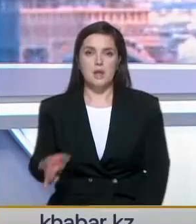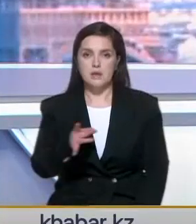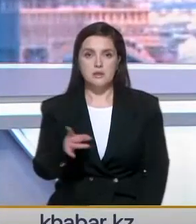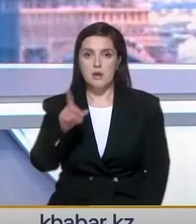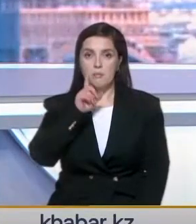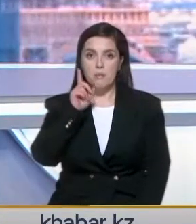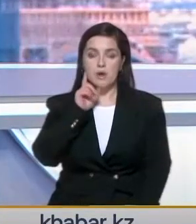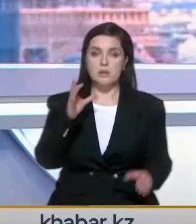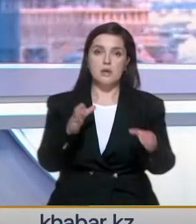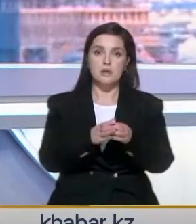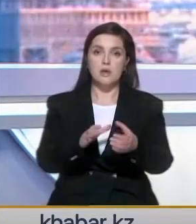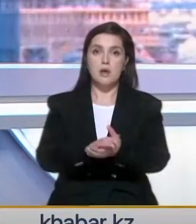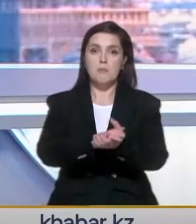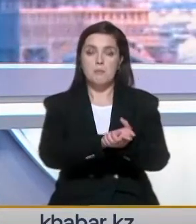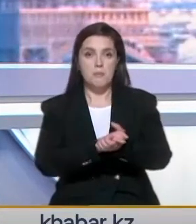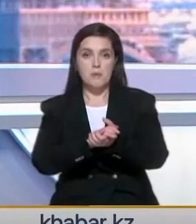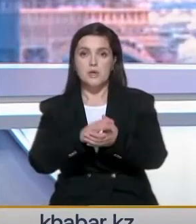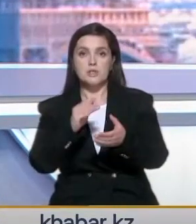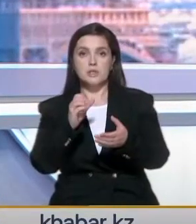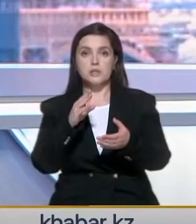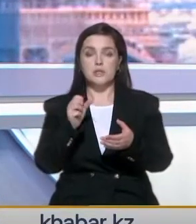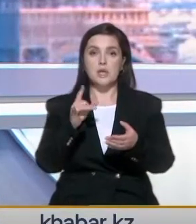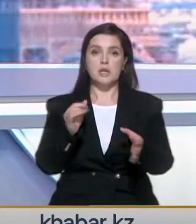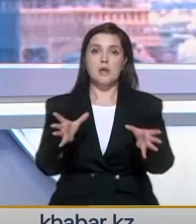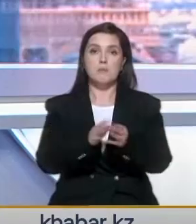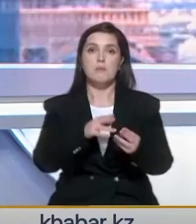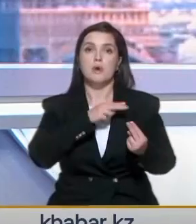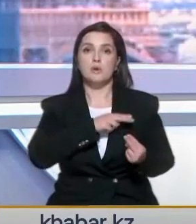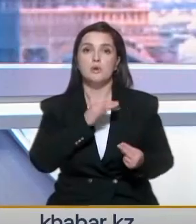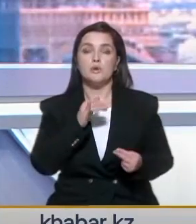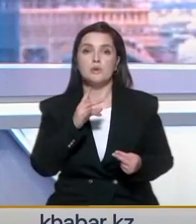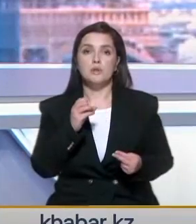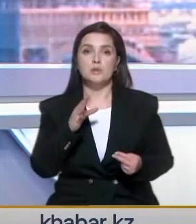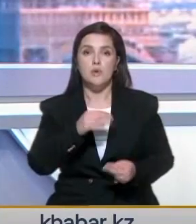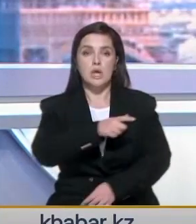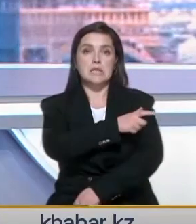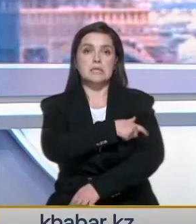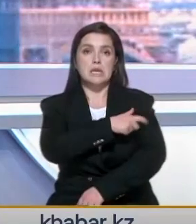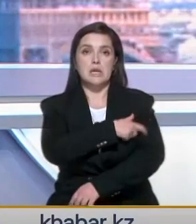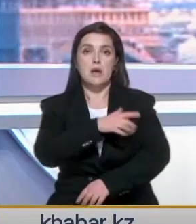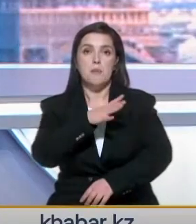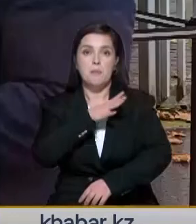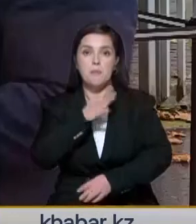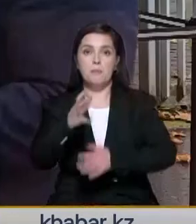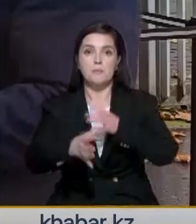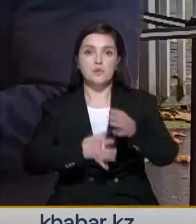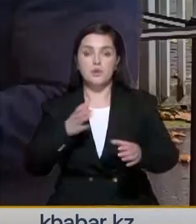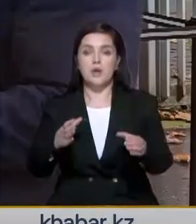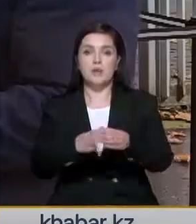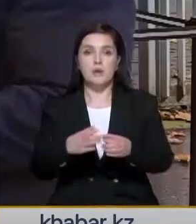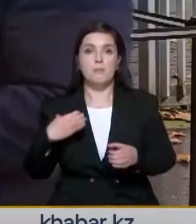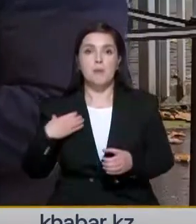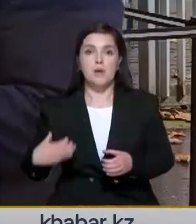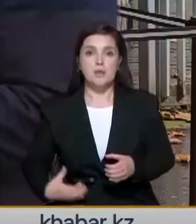Республиканская молодежная организация «Ассамблея Жастары» налаживает сотрудничество с ЮНЕСКО. Делегация из Казахстана побывала в штаб-квартире международной организации